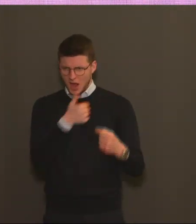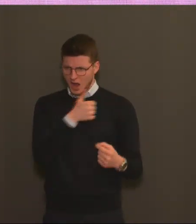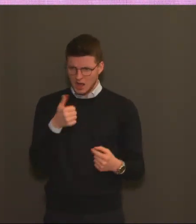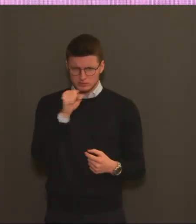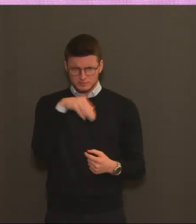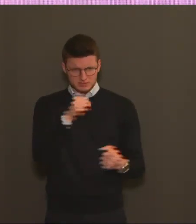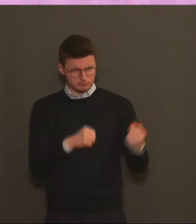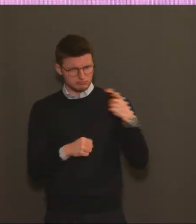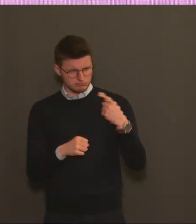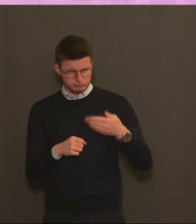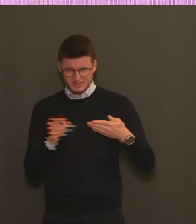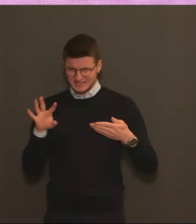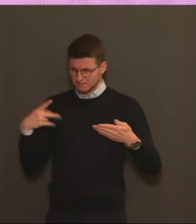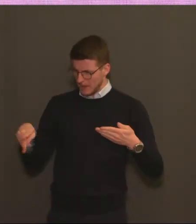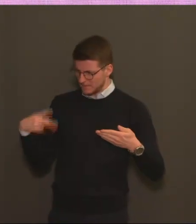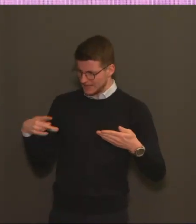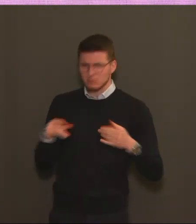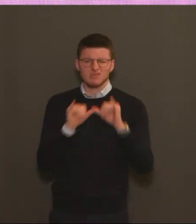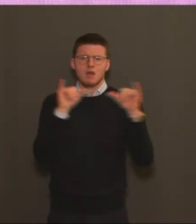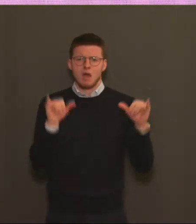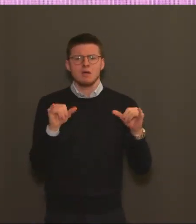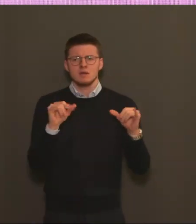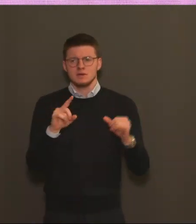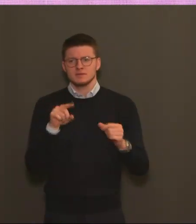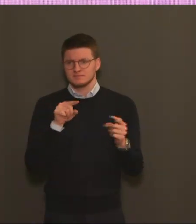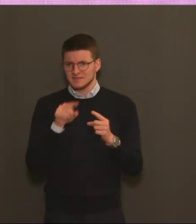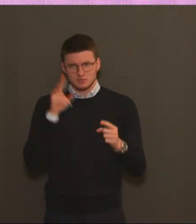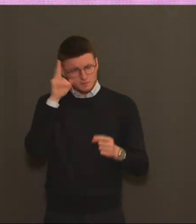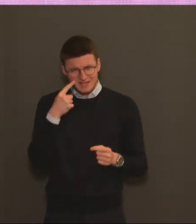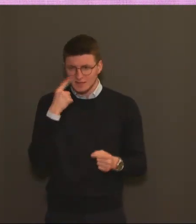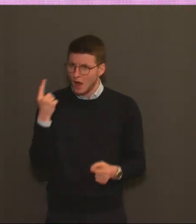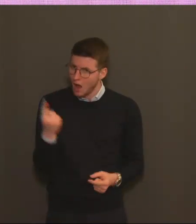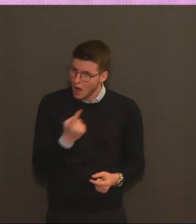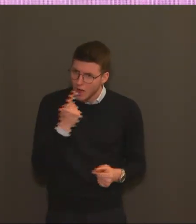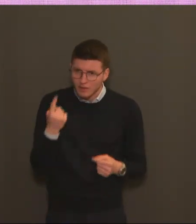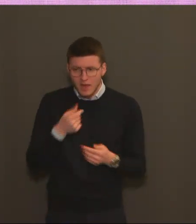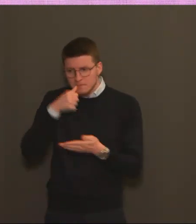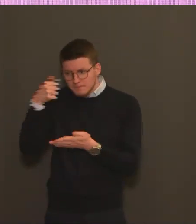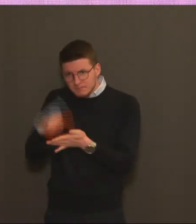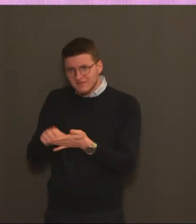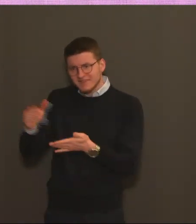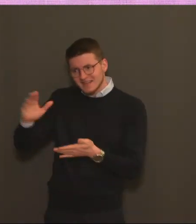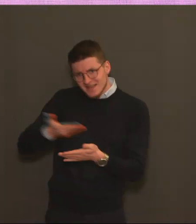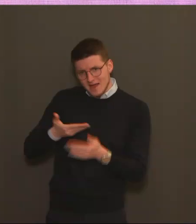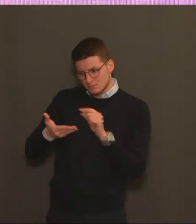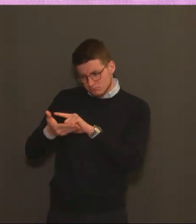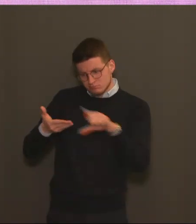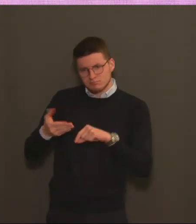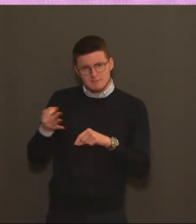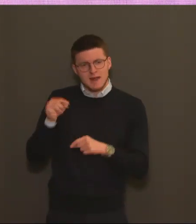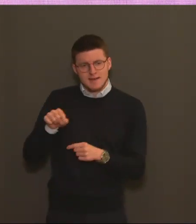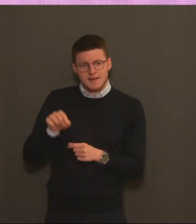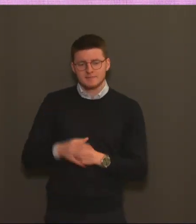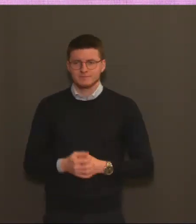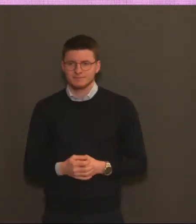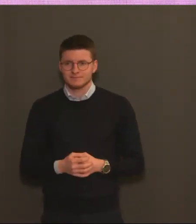Je krijgt ook in principe altijd een uitnodiging per brief. Alle uitnodigingen per mail worden